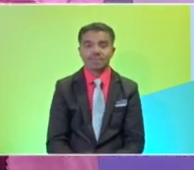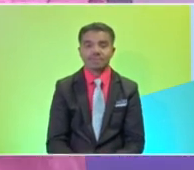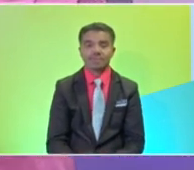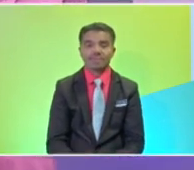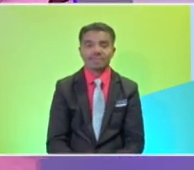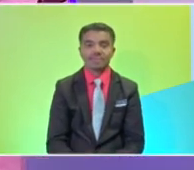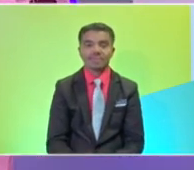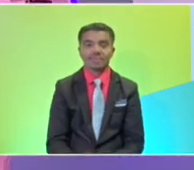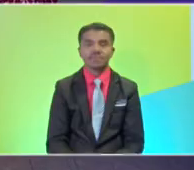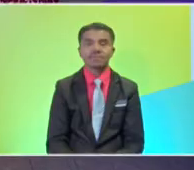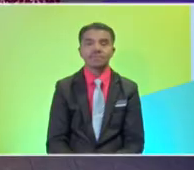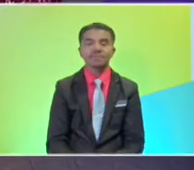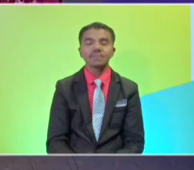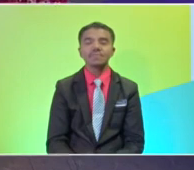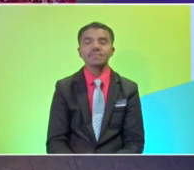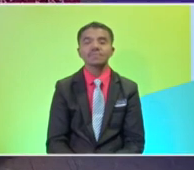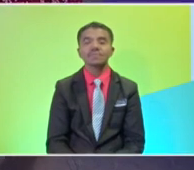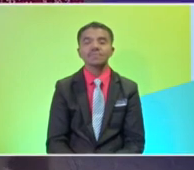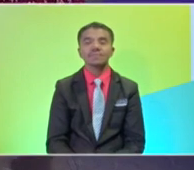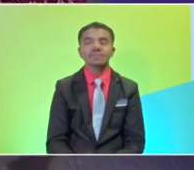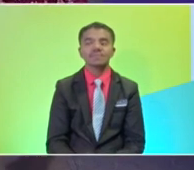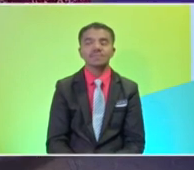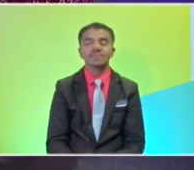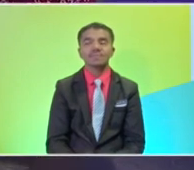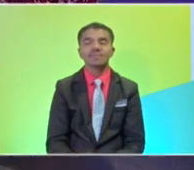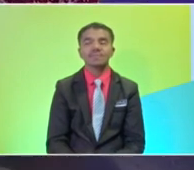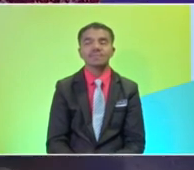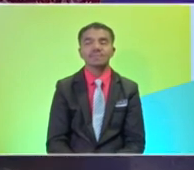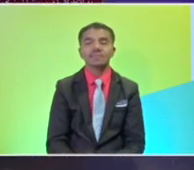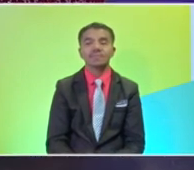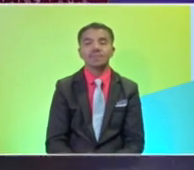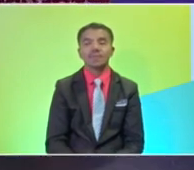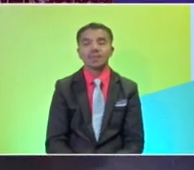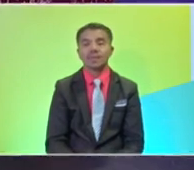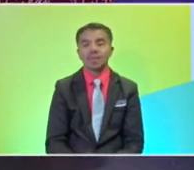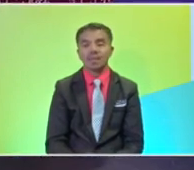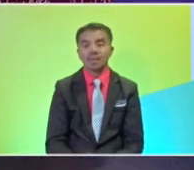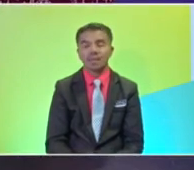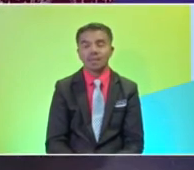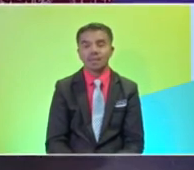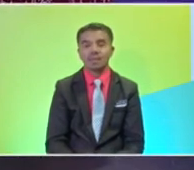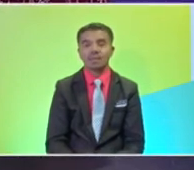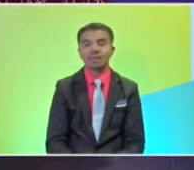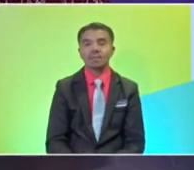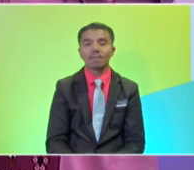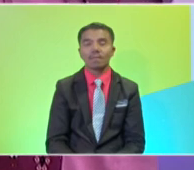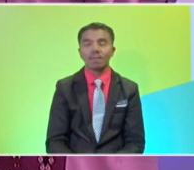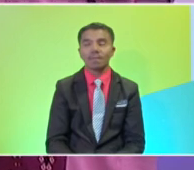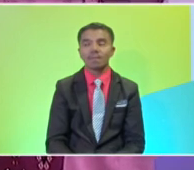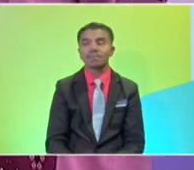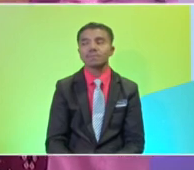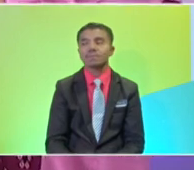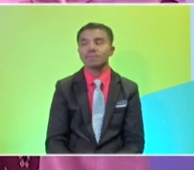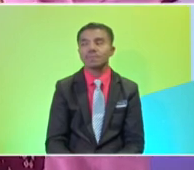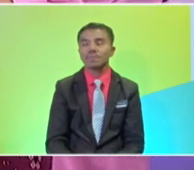ini yang keduafad Ustazah Yang kedua kita akan merujuk kepada maharatul kitabah Ahan datang contoh yang